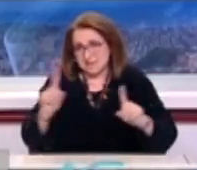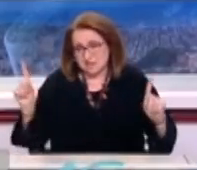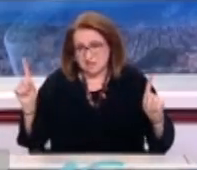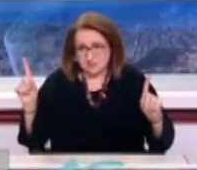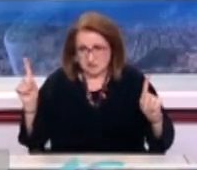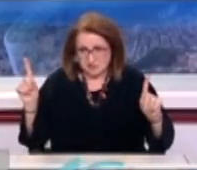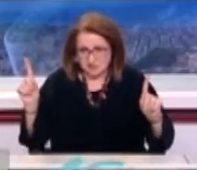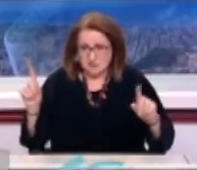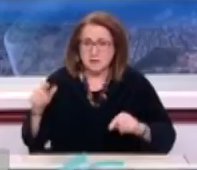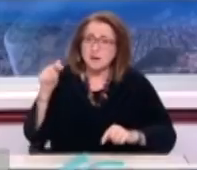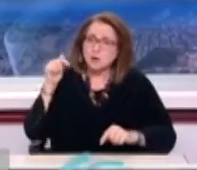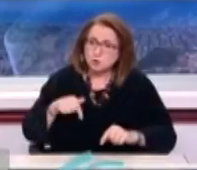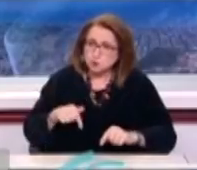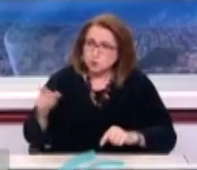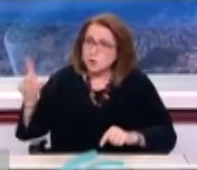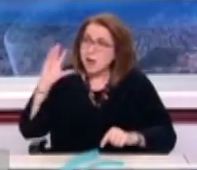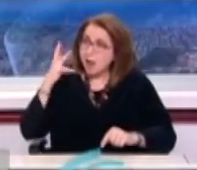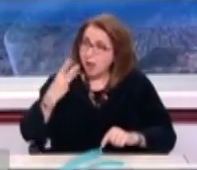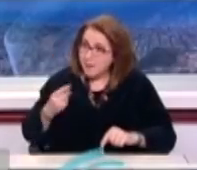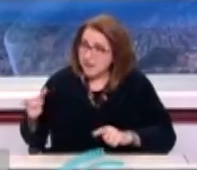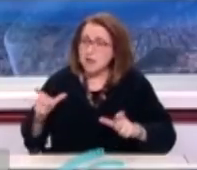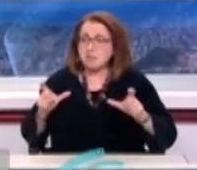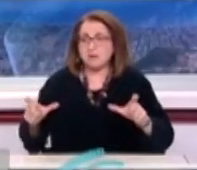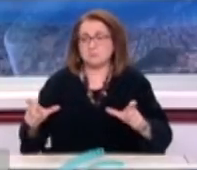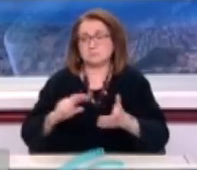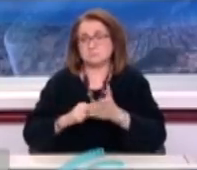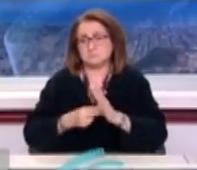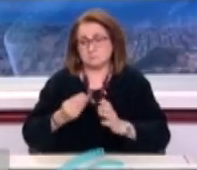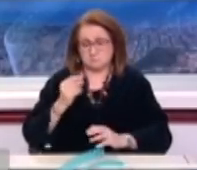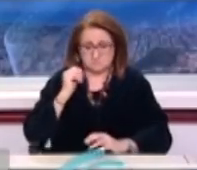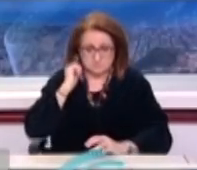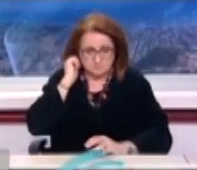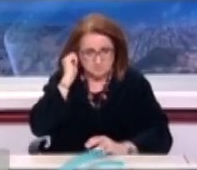ήδη το κάνουμε στις περιοχές της Αμαλιάδας. Ευχαριστώ. Η κυρία Κομενού.